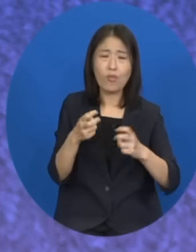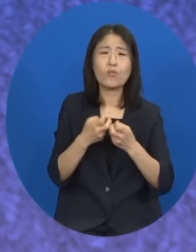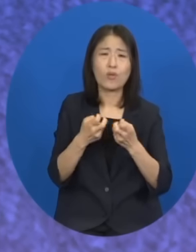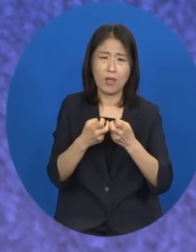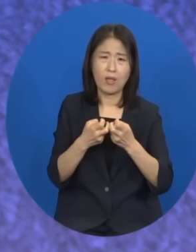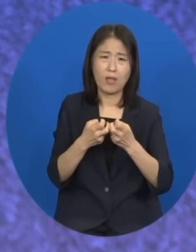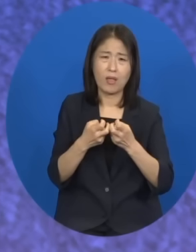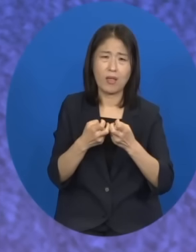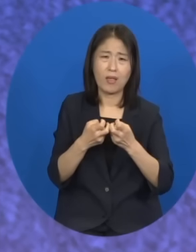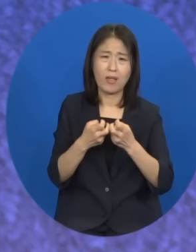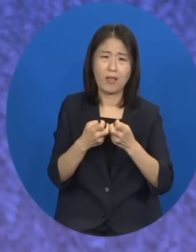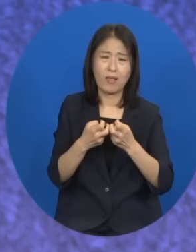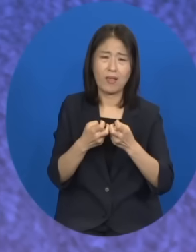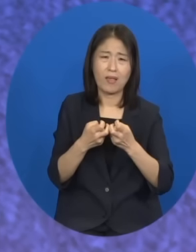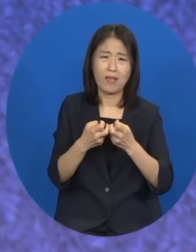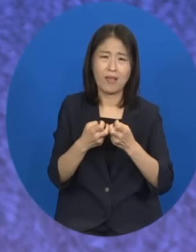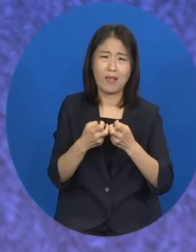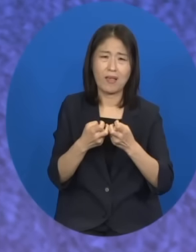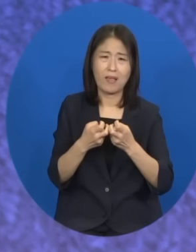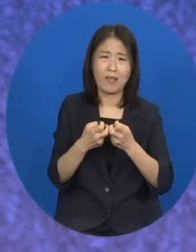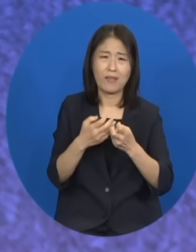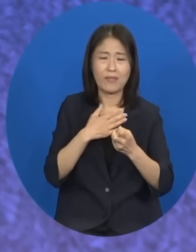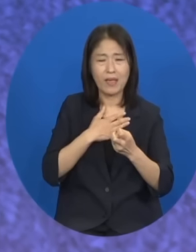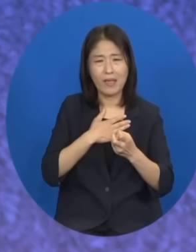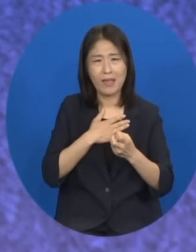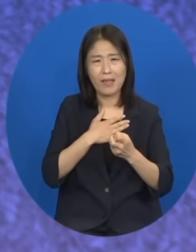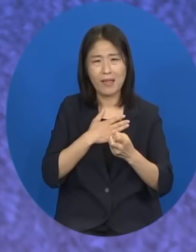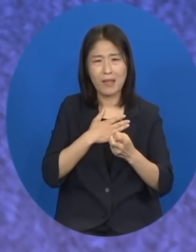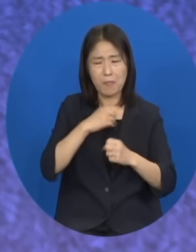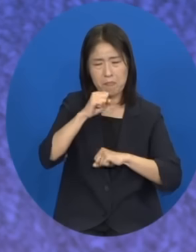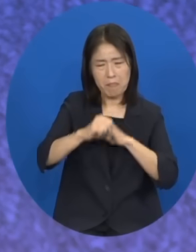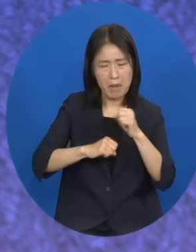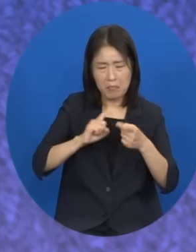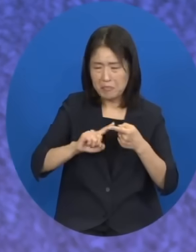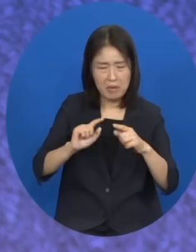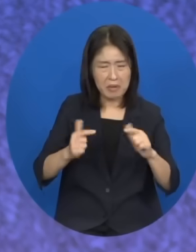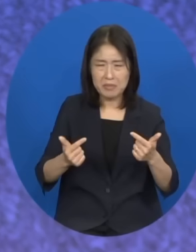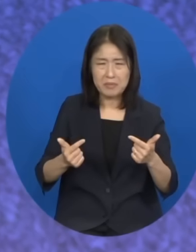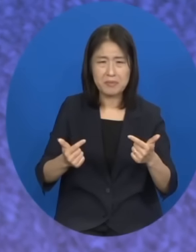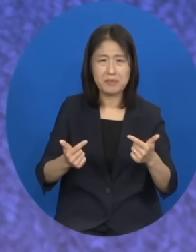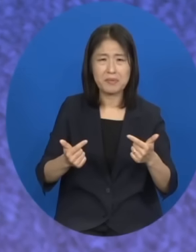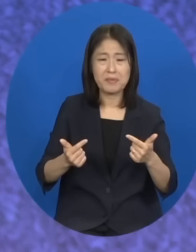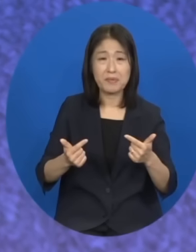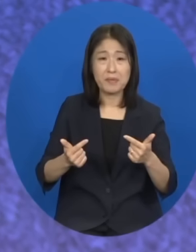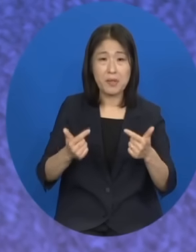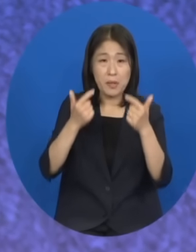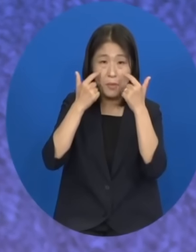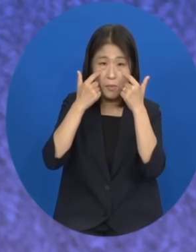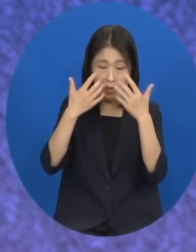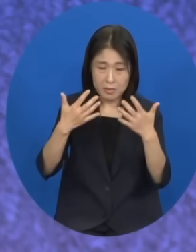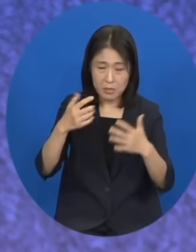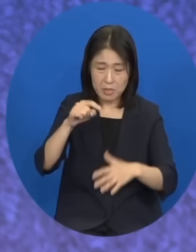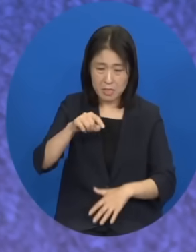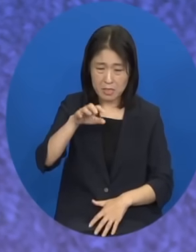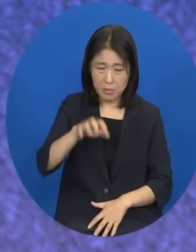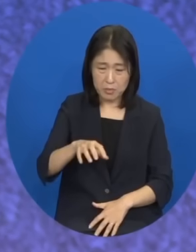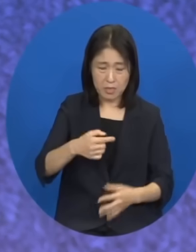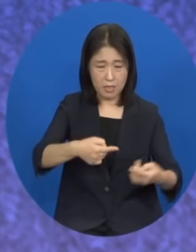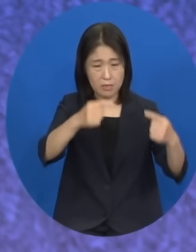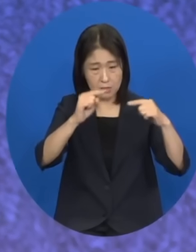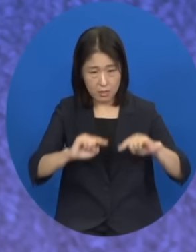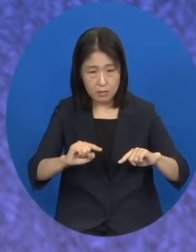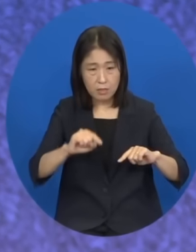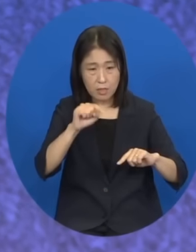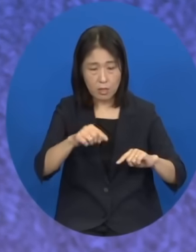같습니다. 제가 지금 제정신이 아니어서 온 것도 아니고 분명히 여기에는 무슨 주님의 역사가